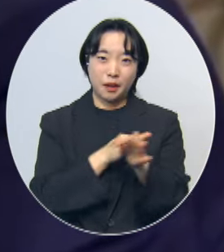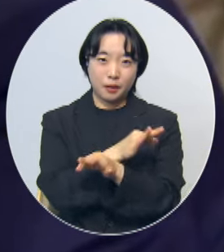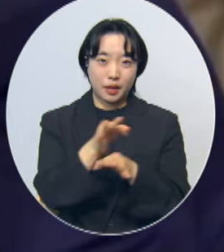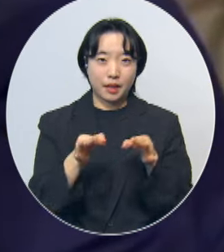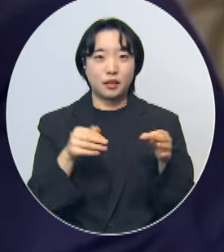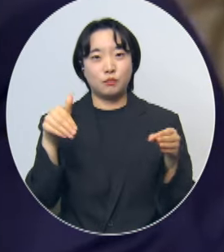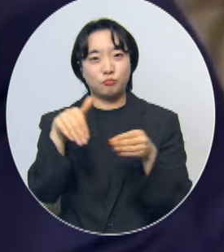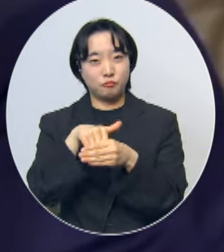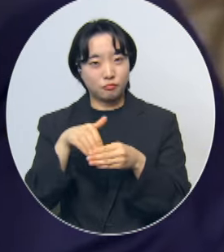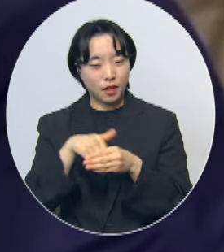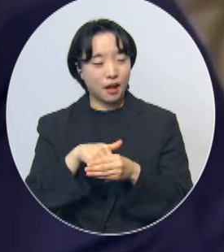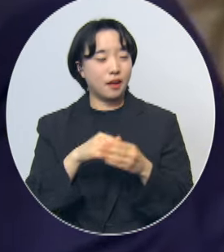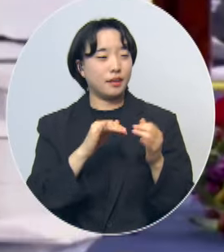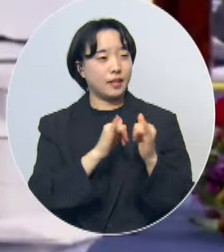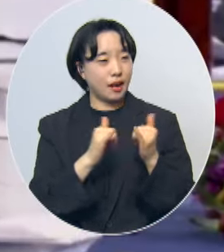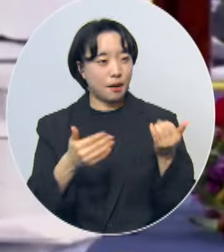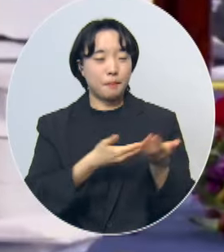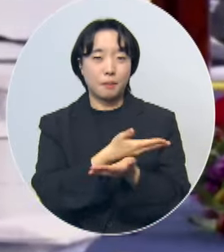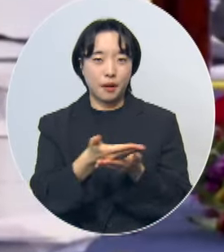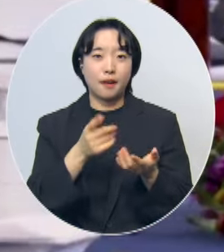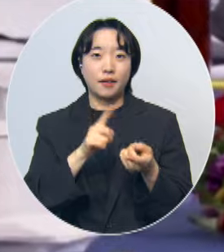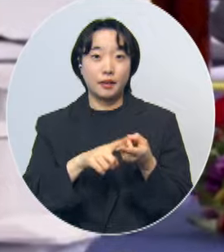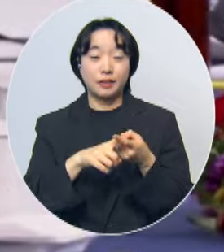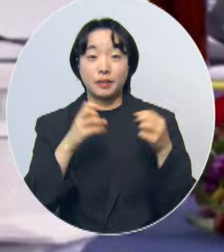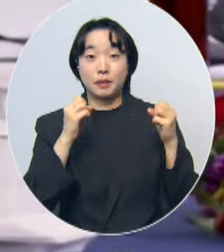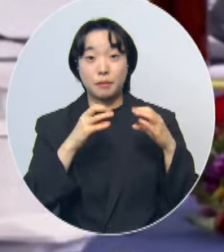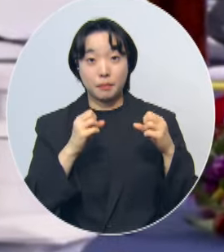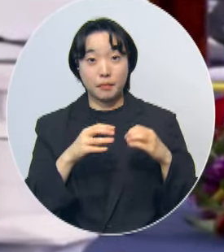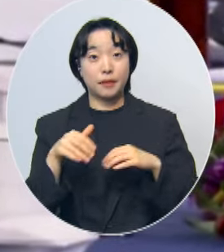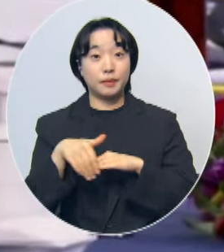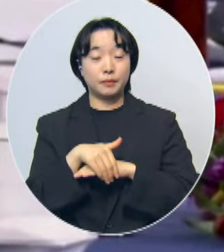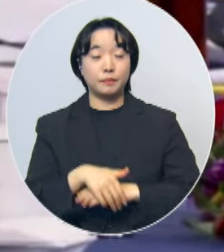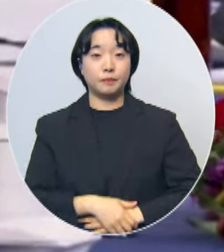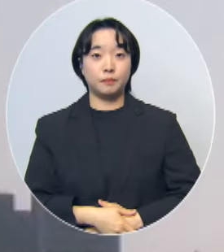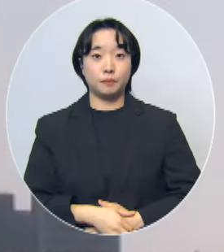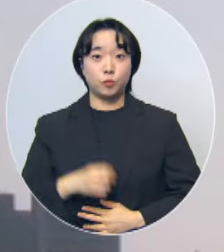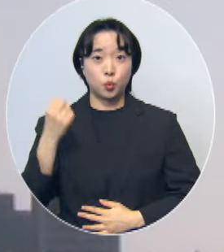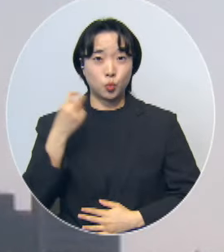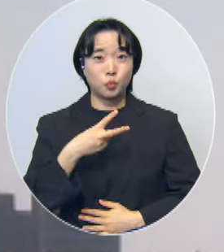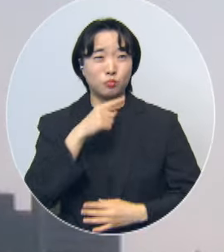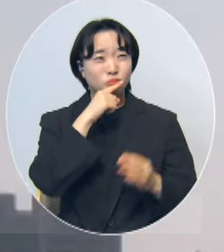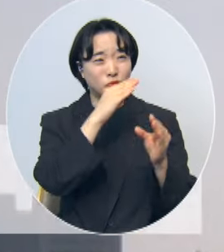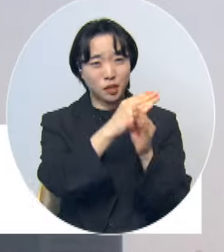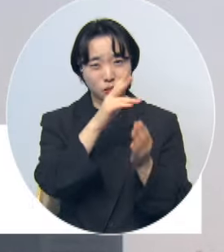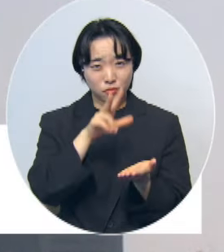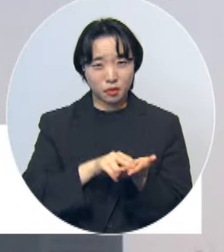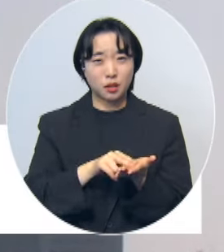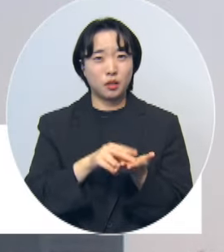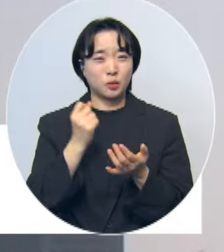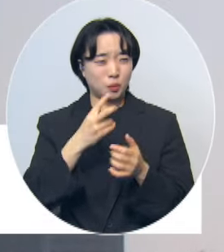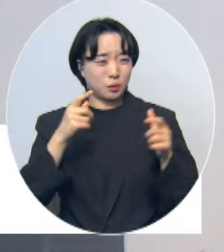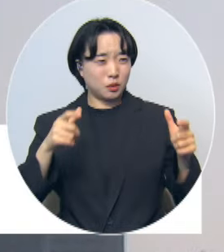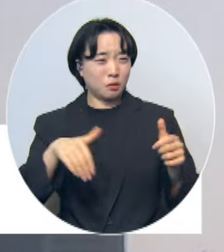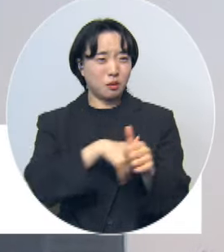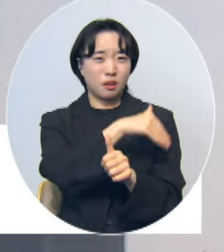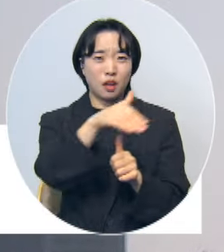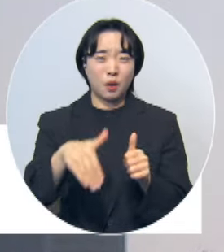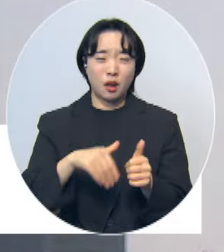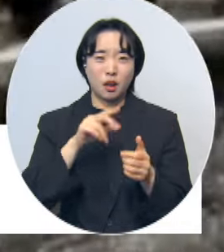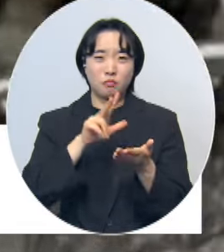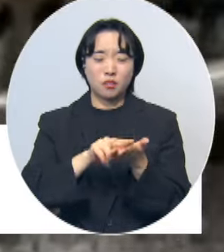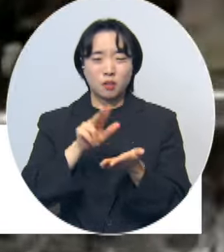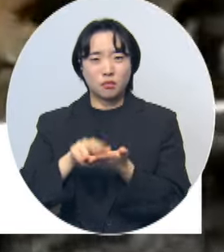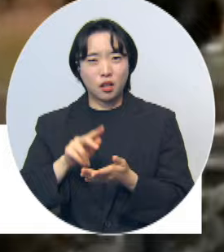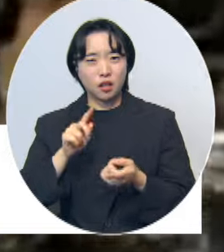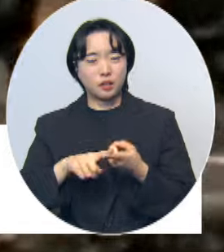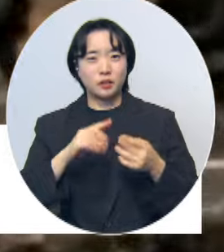활성화를 위한 다양한 방안을 논의할 예정입니다. 한반도 문제를 포함해 역내 정세에 대한 심도 있는 의견을